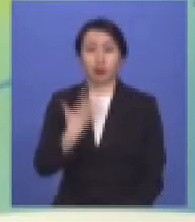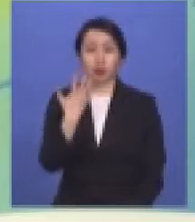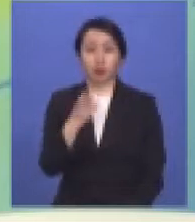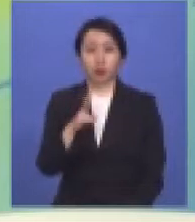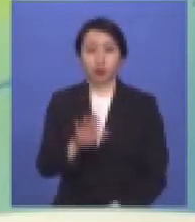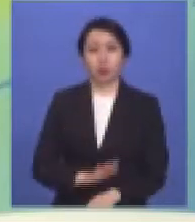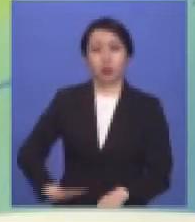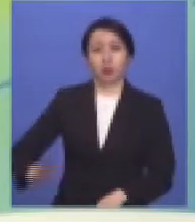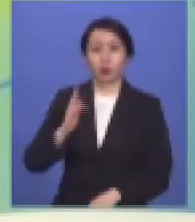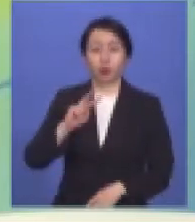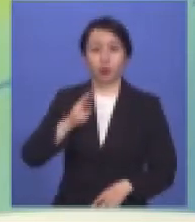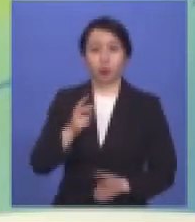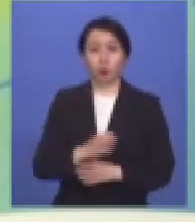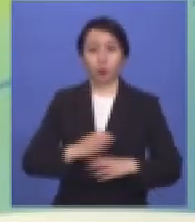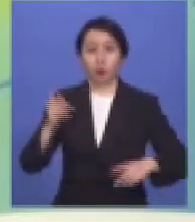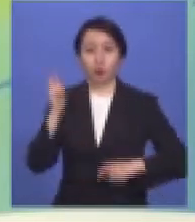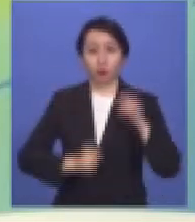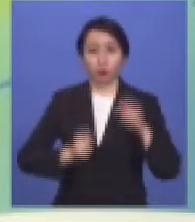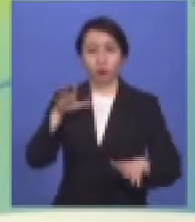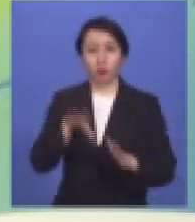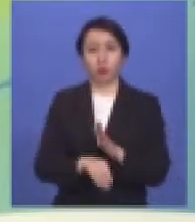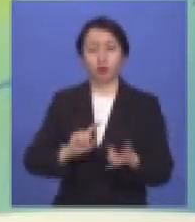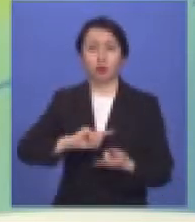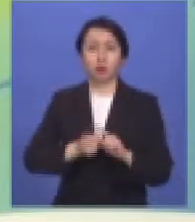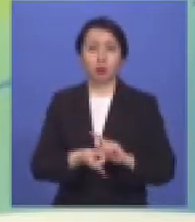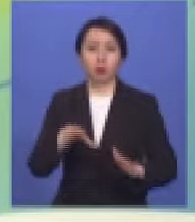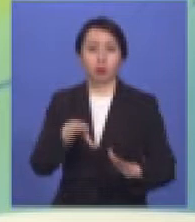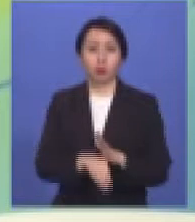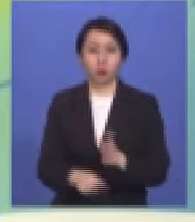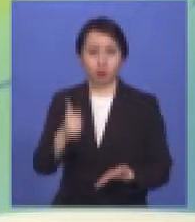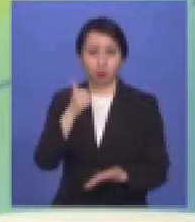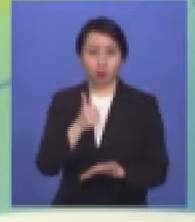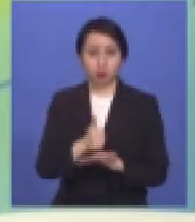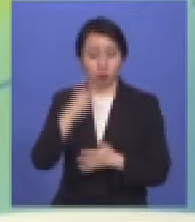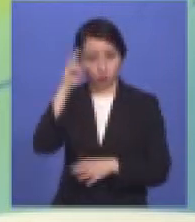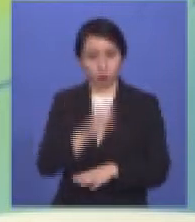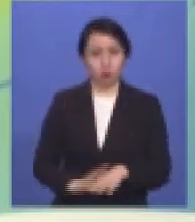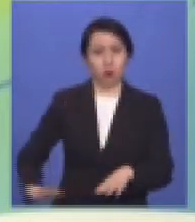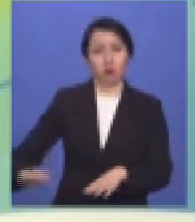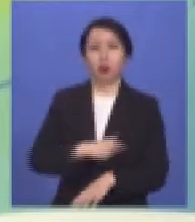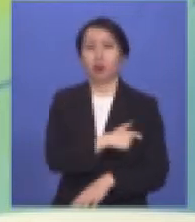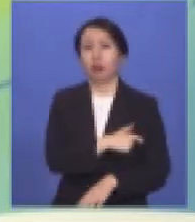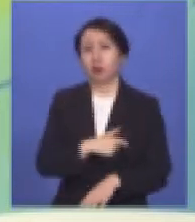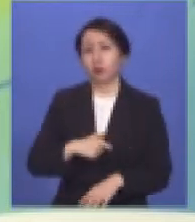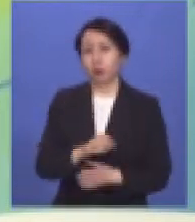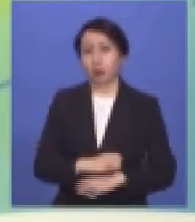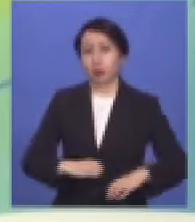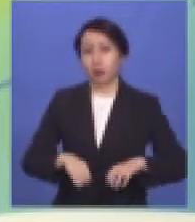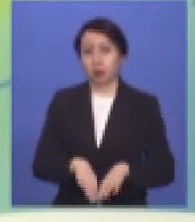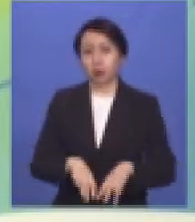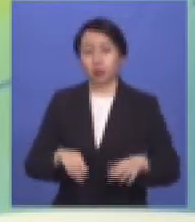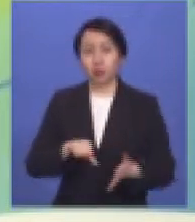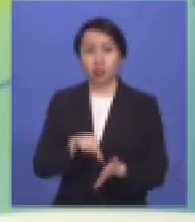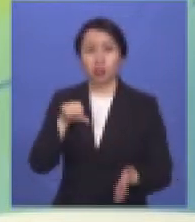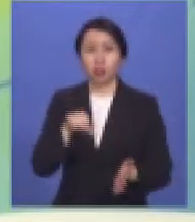5 июня в стране пройдет второй крупный референдум по внесению изменений и дополнений в Конституцию Казахстана. Депутаты